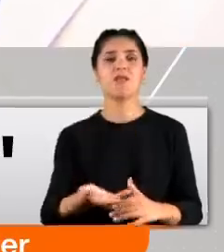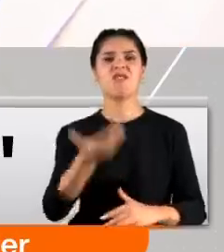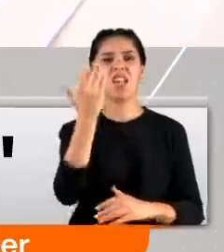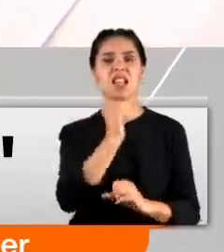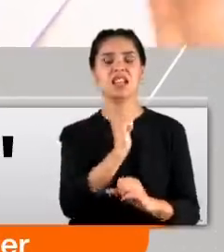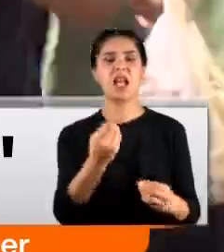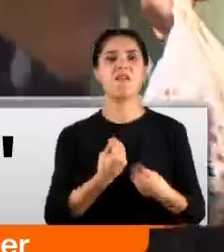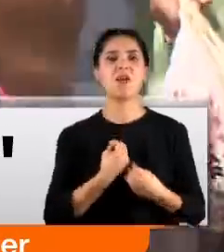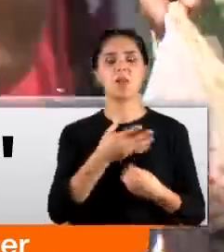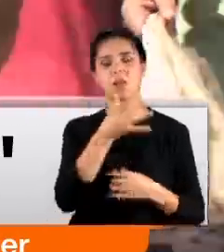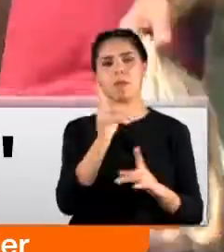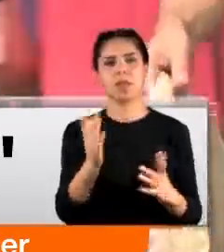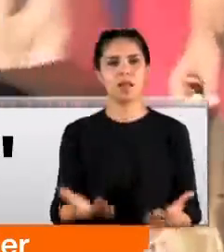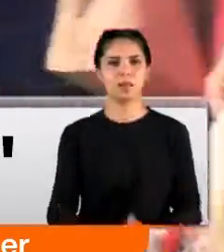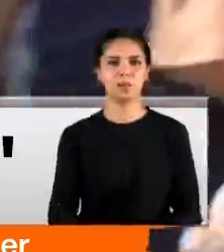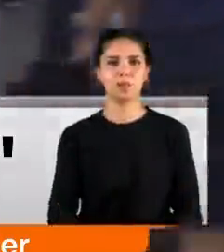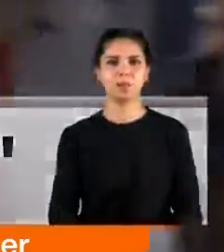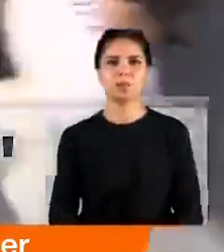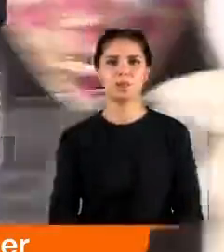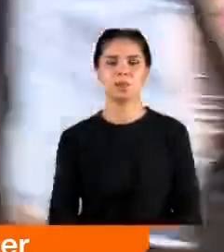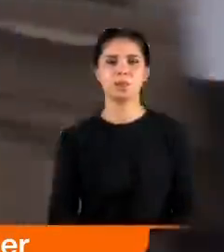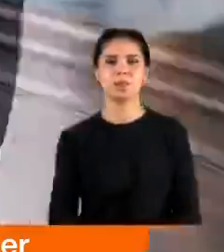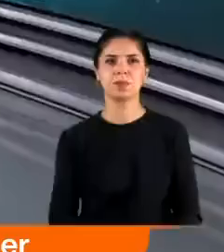zarar verdiğini bilmek lazım.